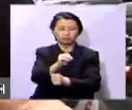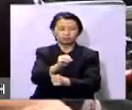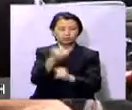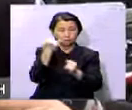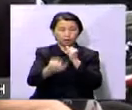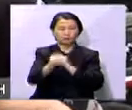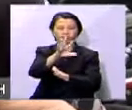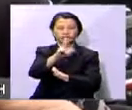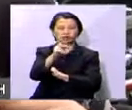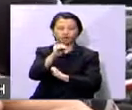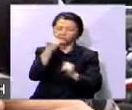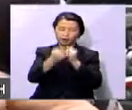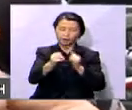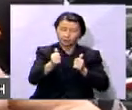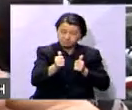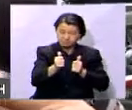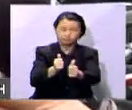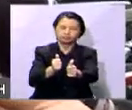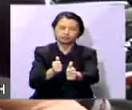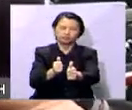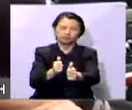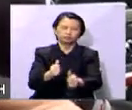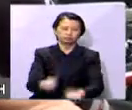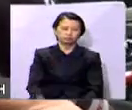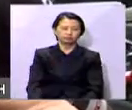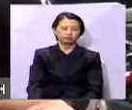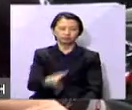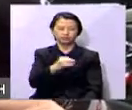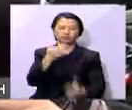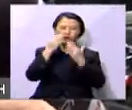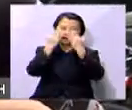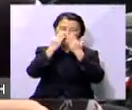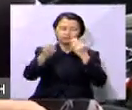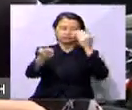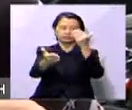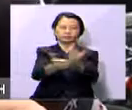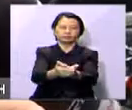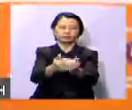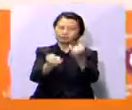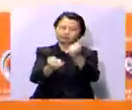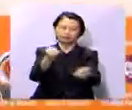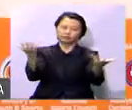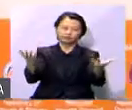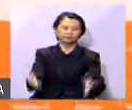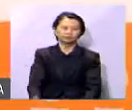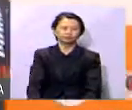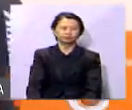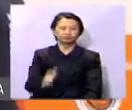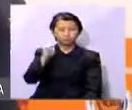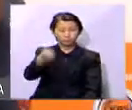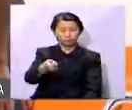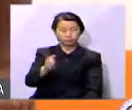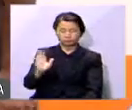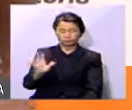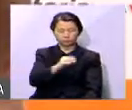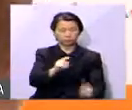last 5 km terakhir lah, saya gunakan kepakaran itu dan alhamdulillah lah sampai ke garisan penamat. Esok, Fauzan